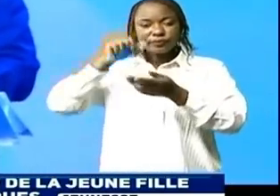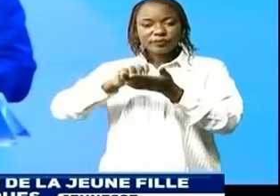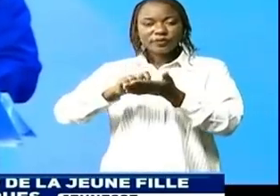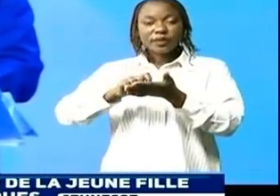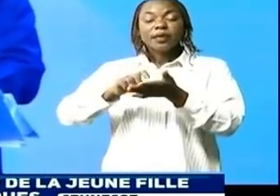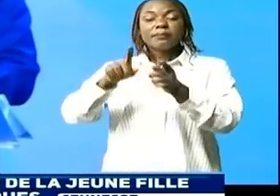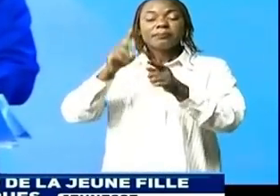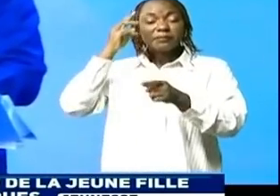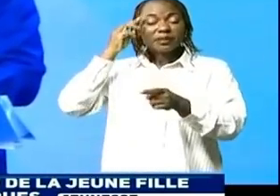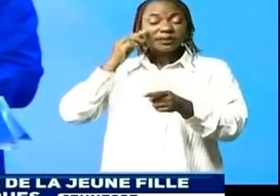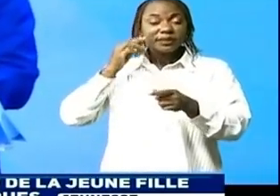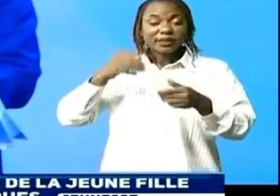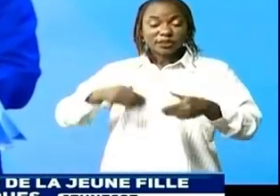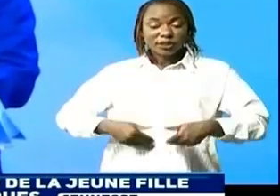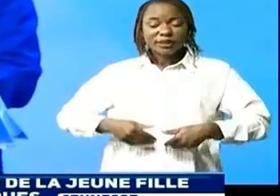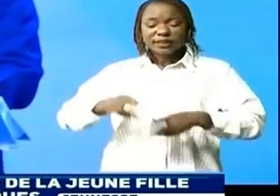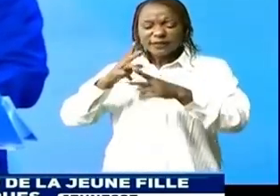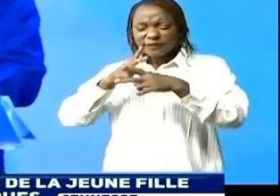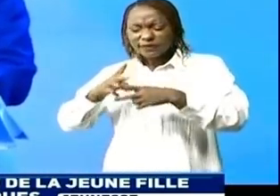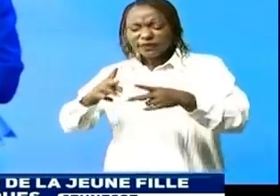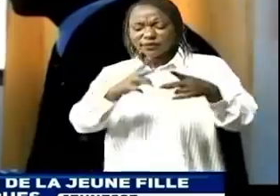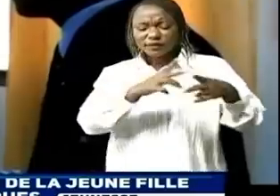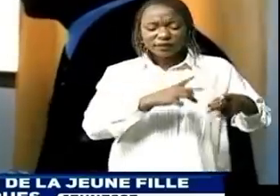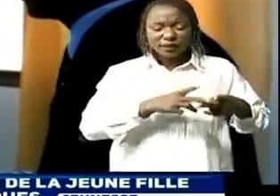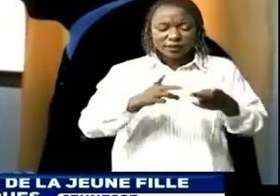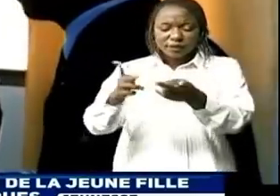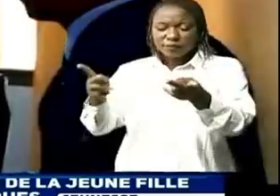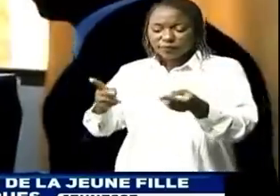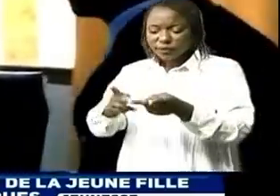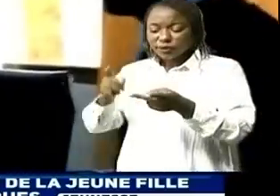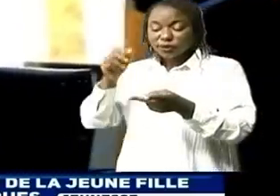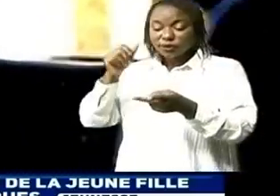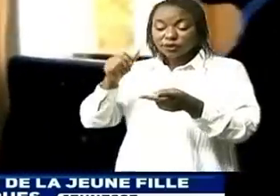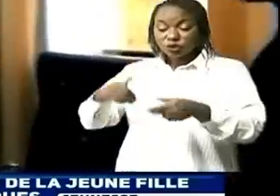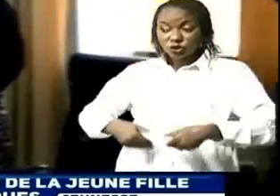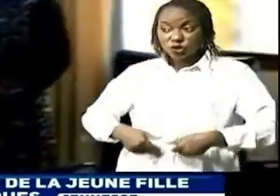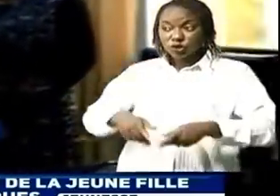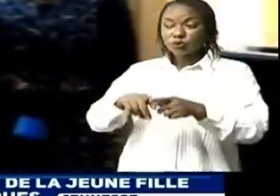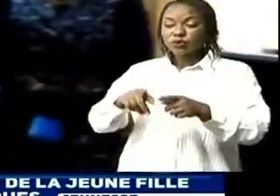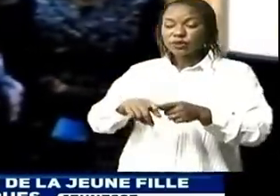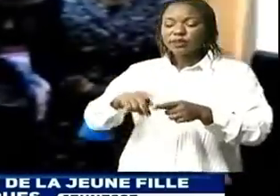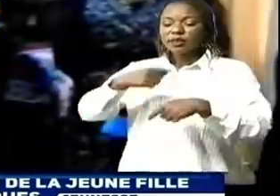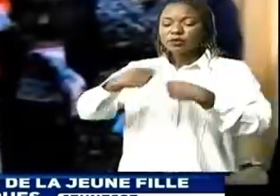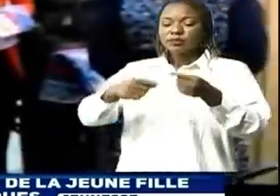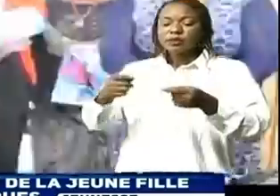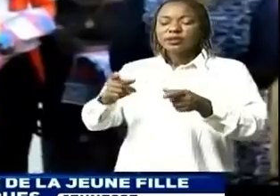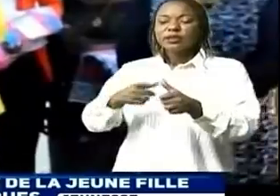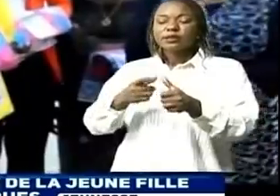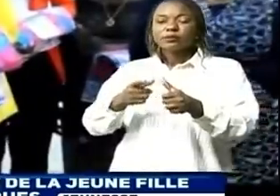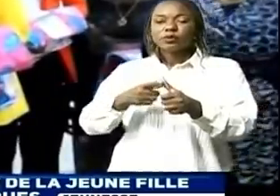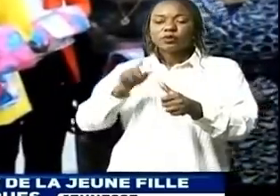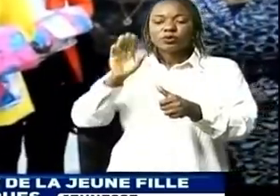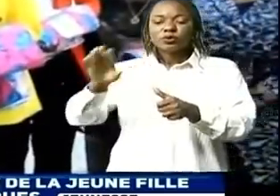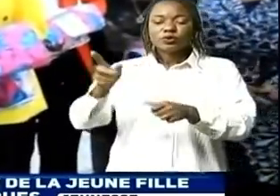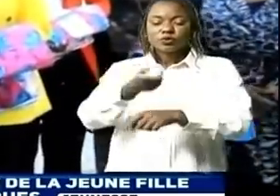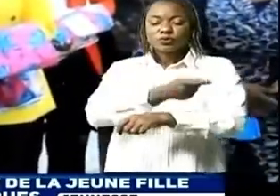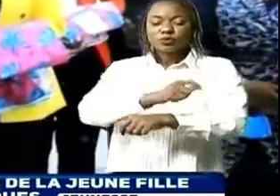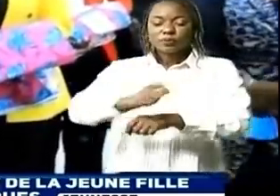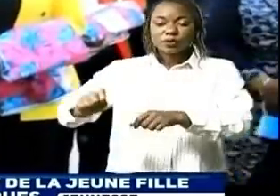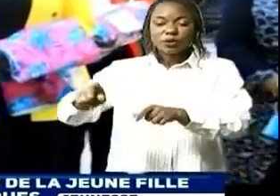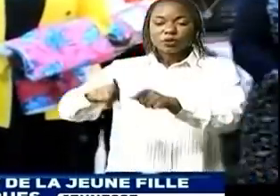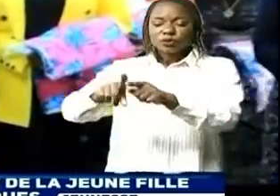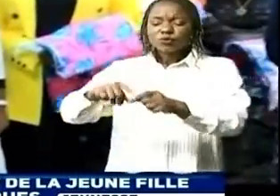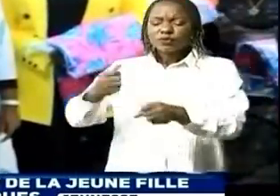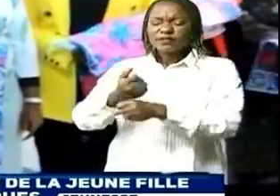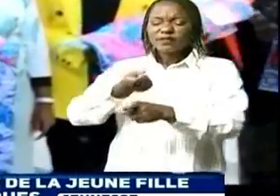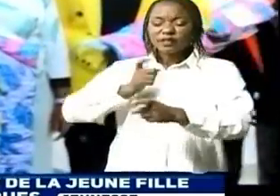a visité différentes catégories de la gente féminine. Tout a commencé par son propre cabinet où il a convié les femmes à travailler avec